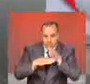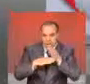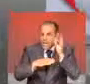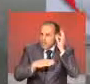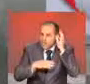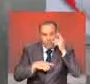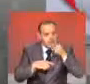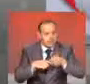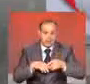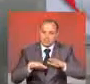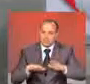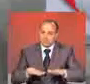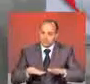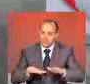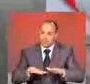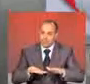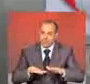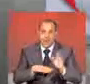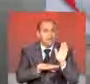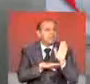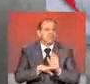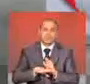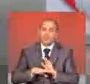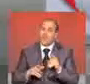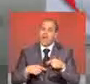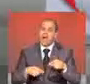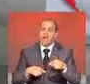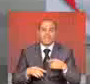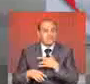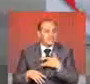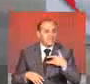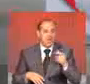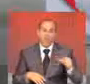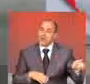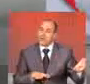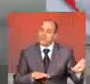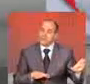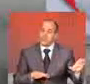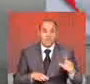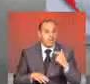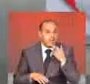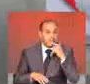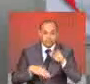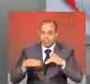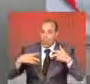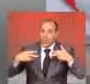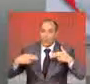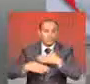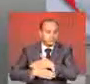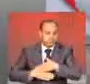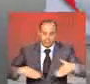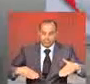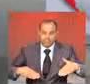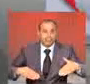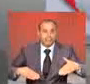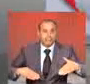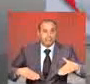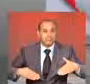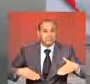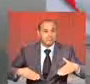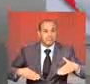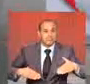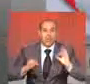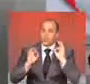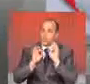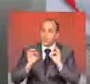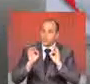الأراضي الليبية كإجراء وقائي من أجل سلامة أرواحهم، فيما شلت الحركة بالمعبر وتكاد تكون